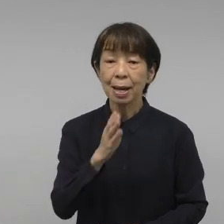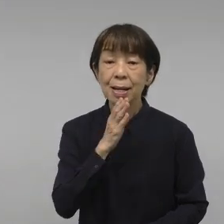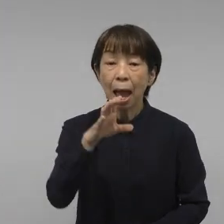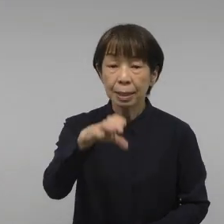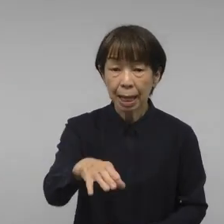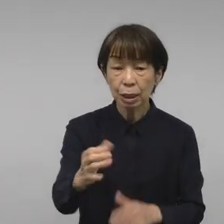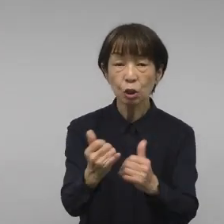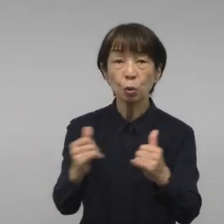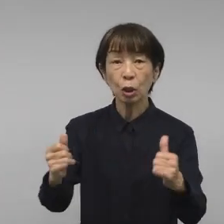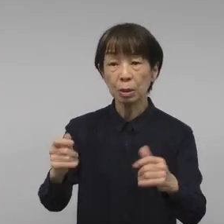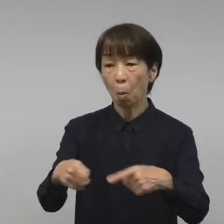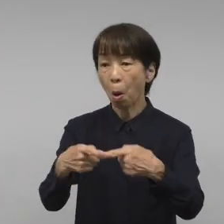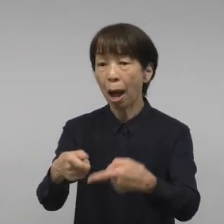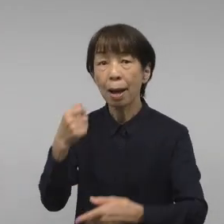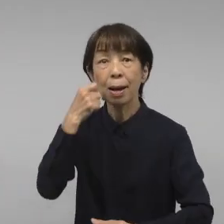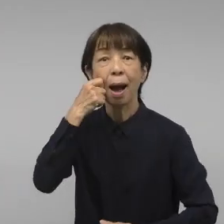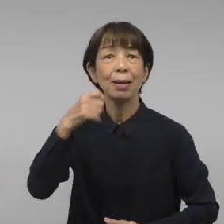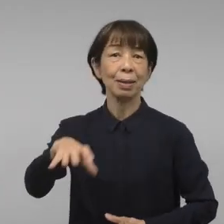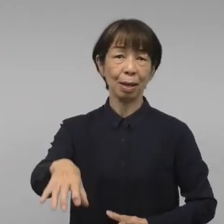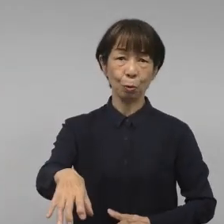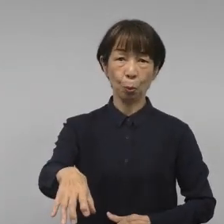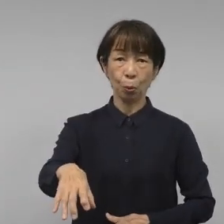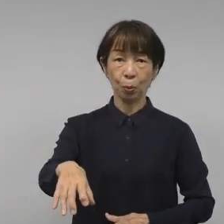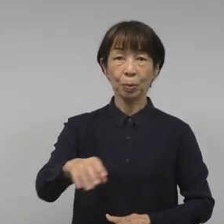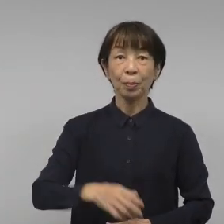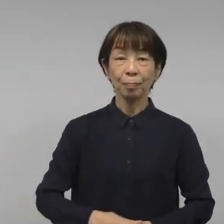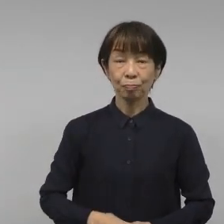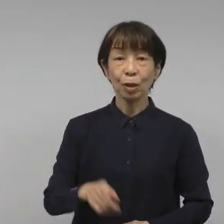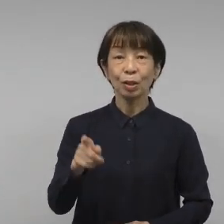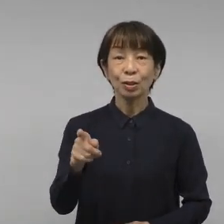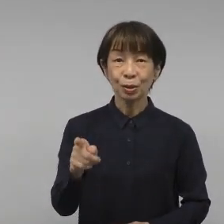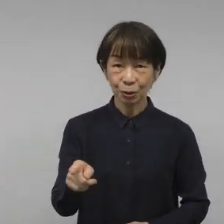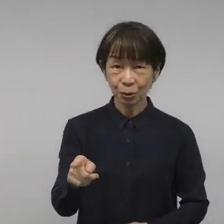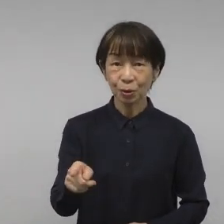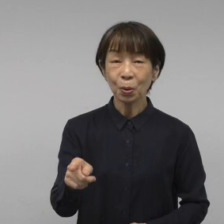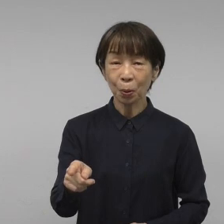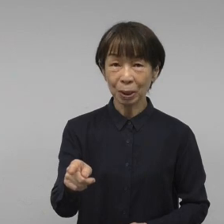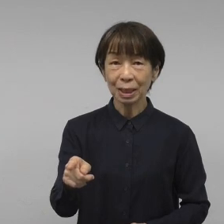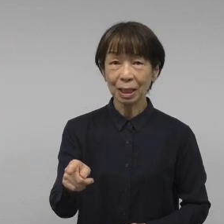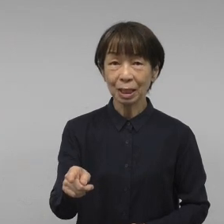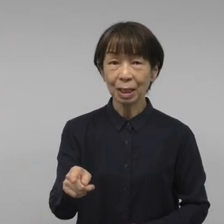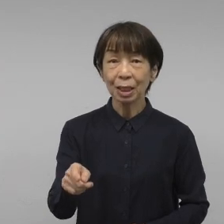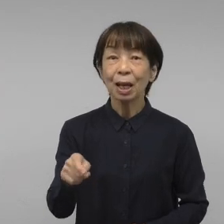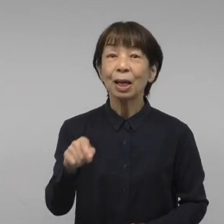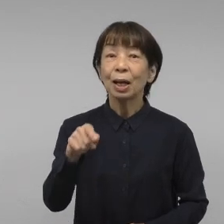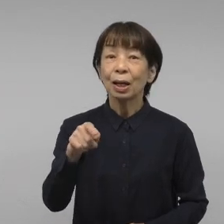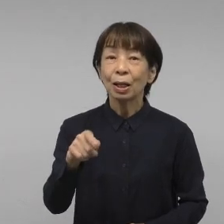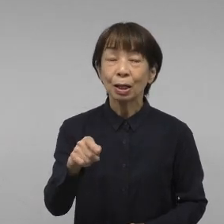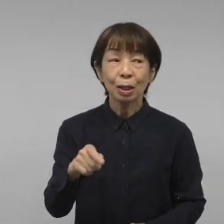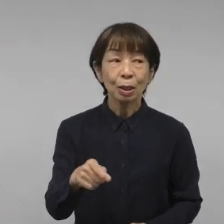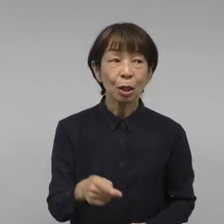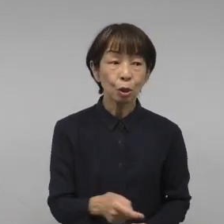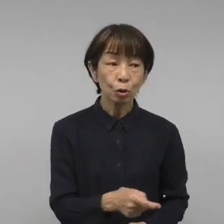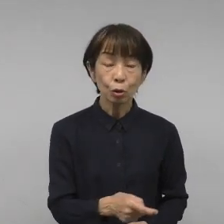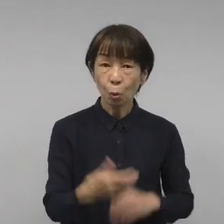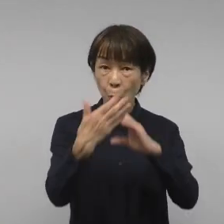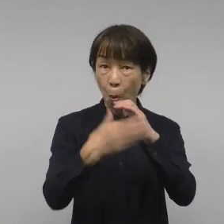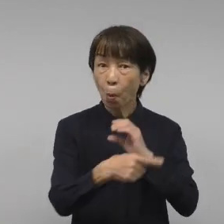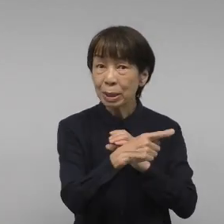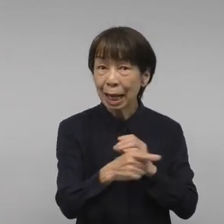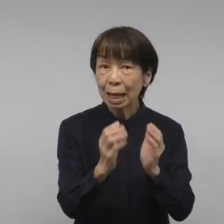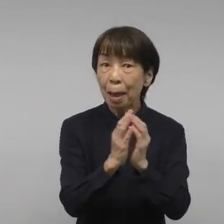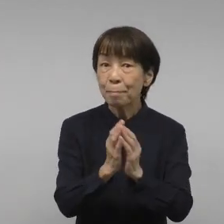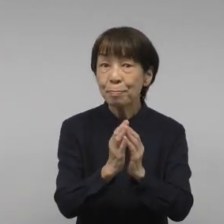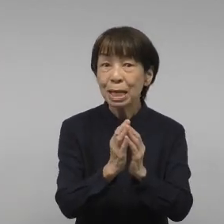もね、入れないような場所らしいんですけれども、そちらの方に、この左側の写真のピンク色のシャツが、